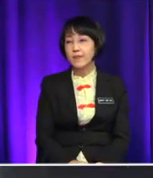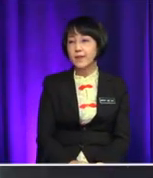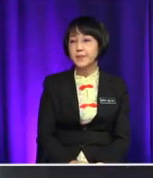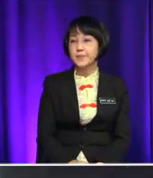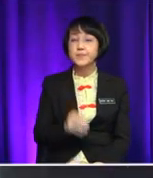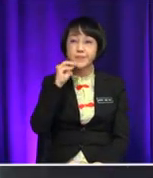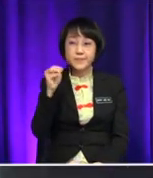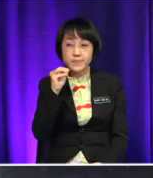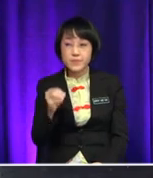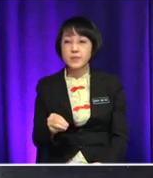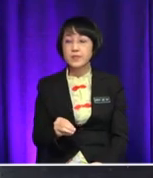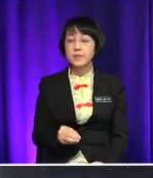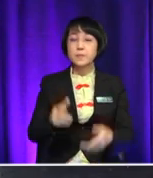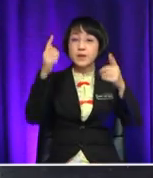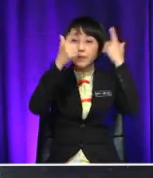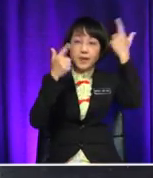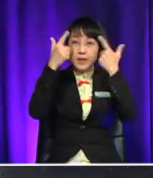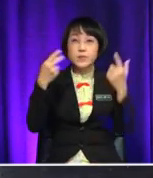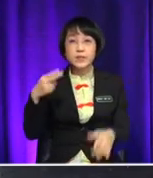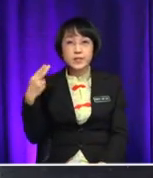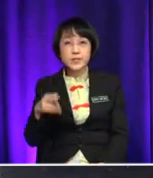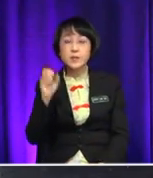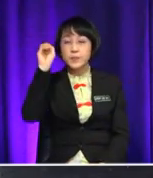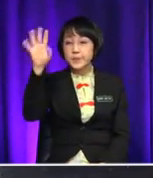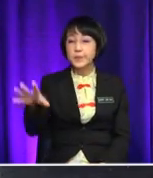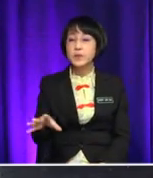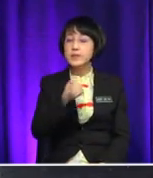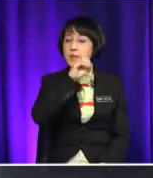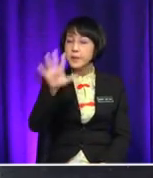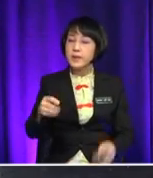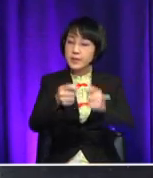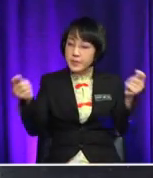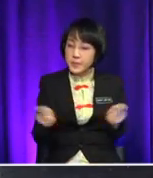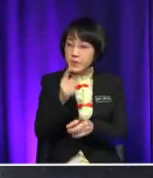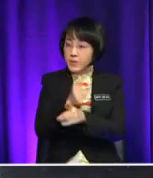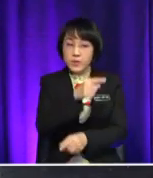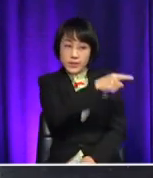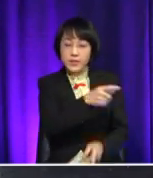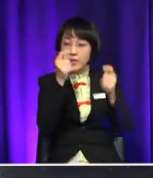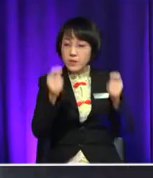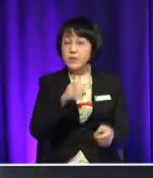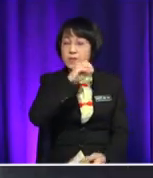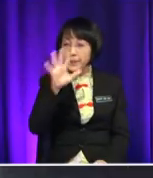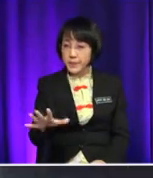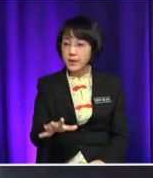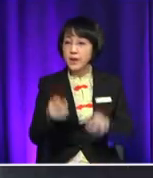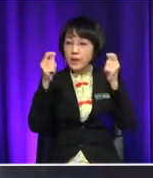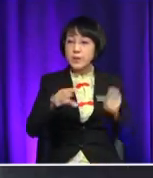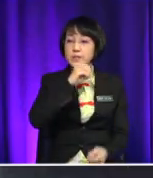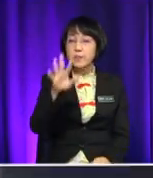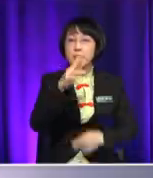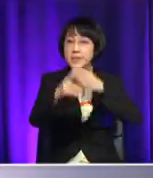pelancung hijau Mira kena buang sampah di tempat yang betul ini kan tong sampah tong sampah kita